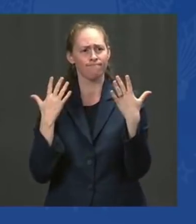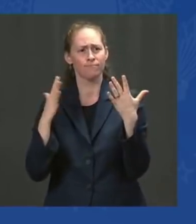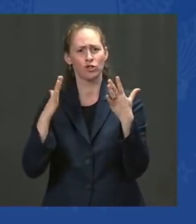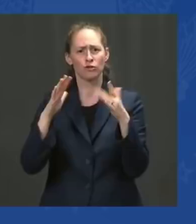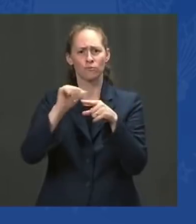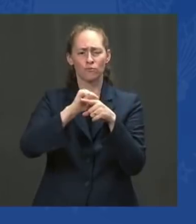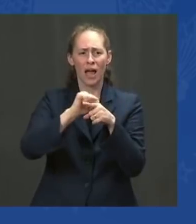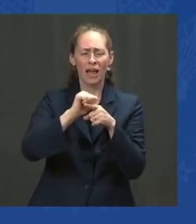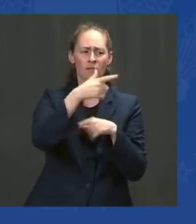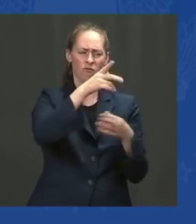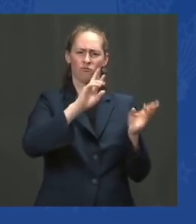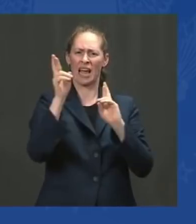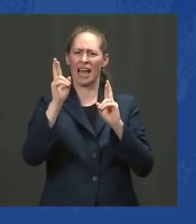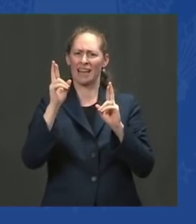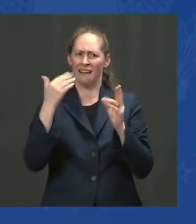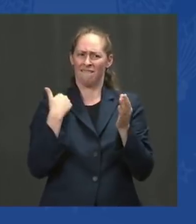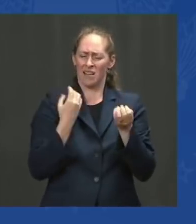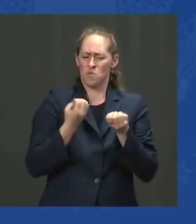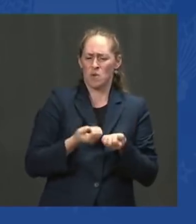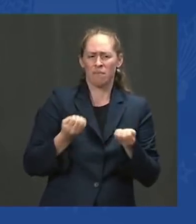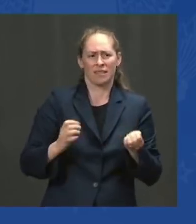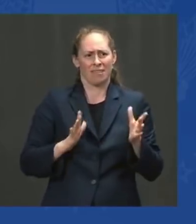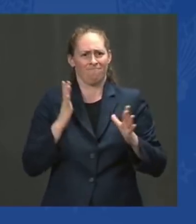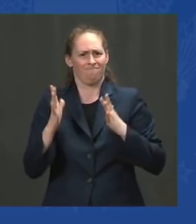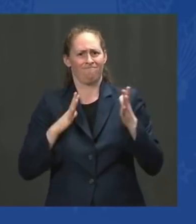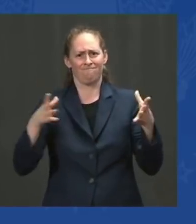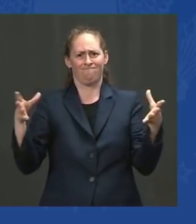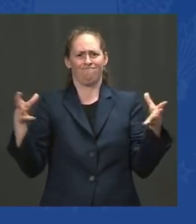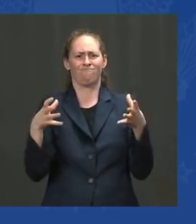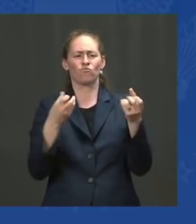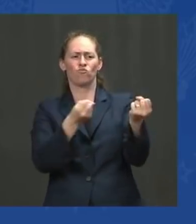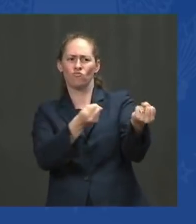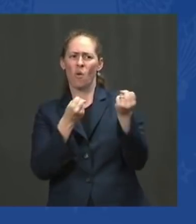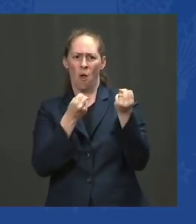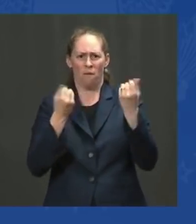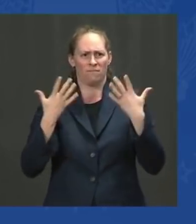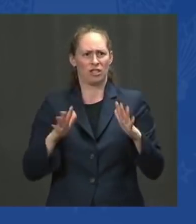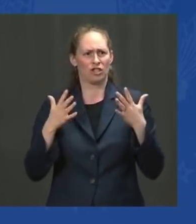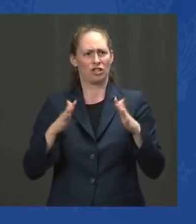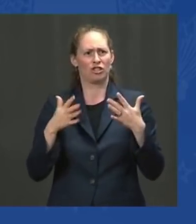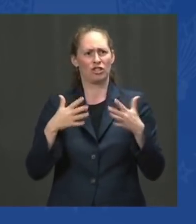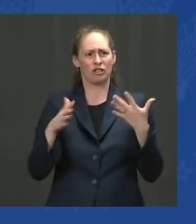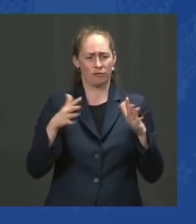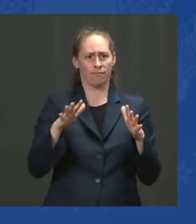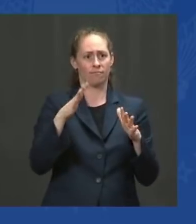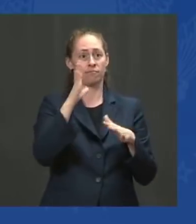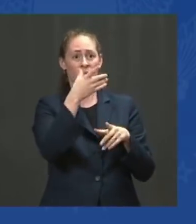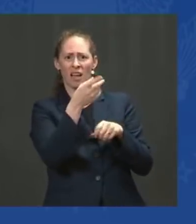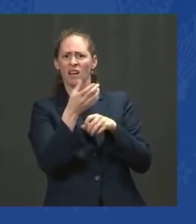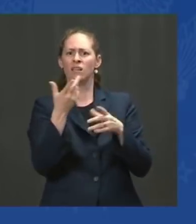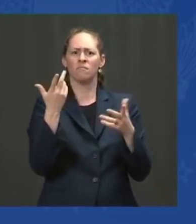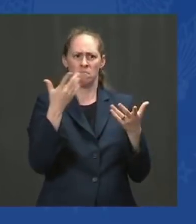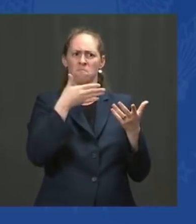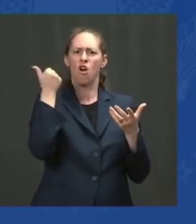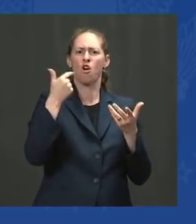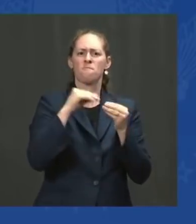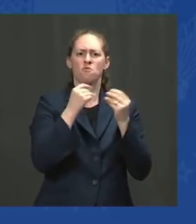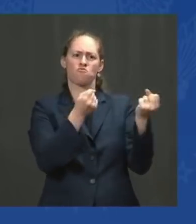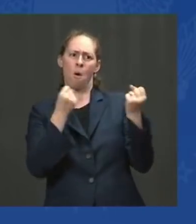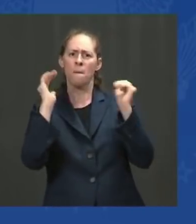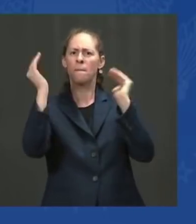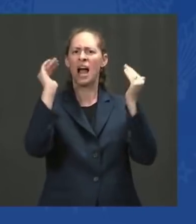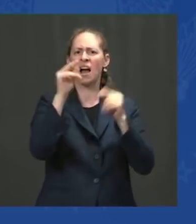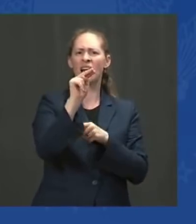是实话阿富汗政府军自己不想保卫自己的国家自己的政权，怎么能指望美军持续